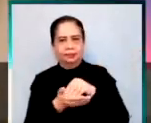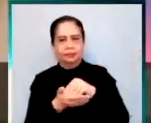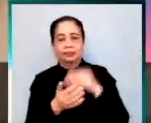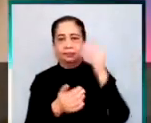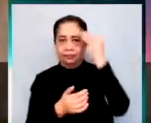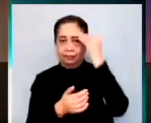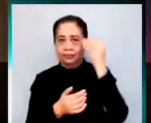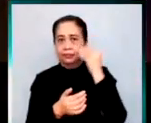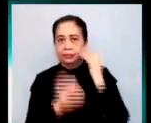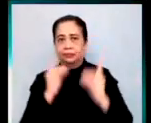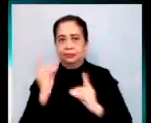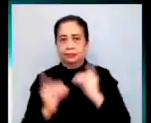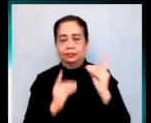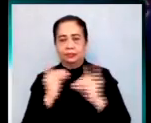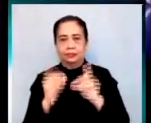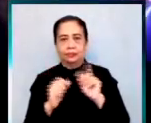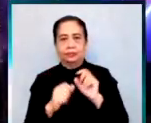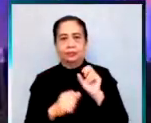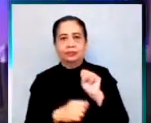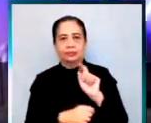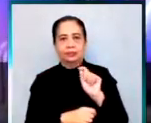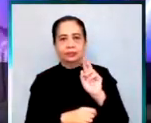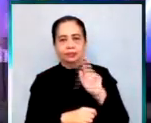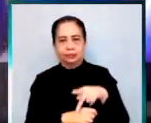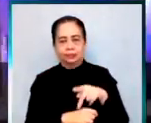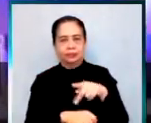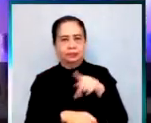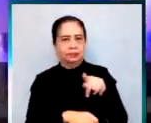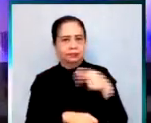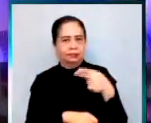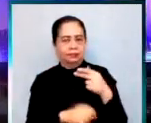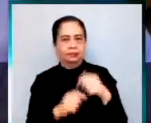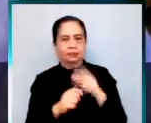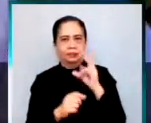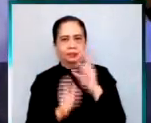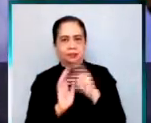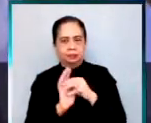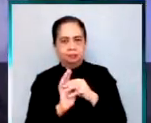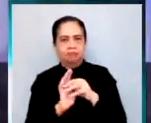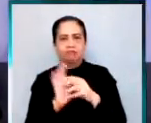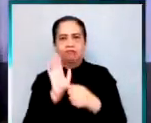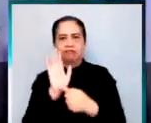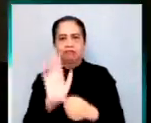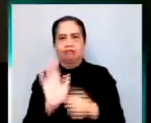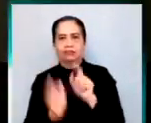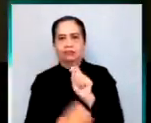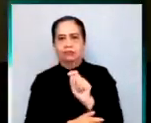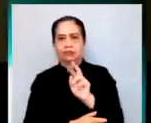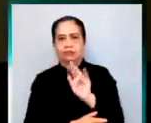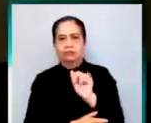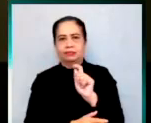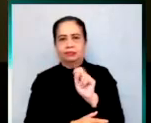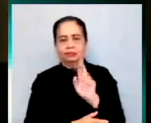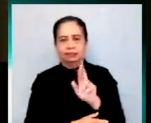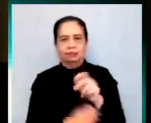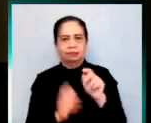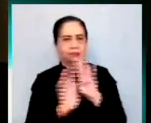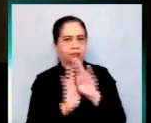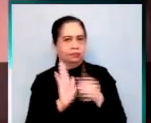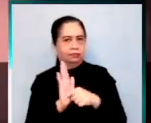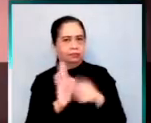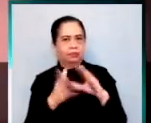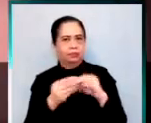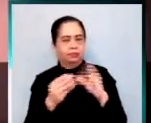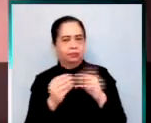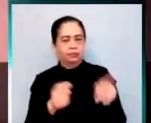drama hit series na Startup PH sa bagong 7-minute official trailer nito. Mula sa background story ng magkapatid na